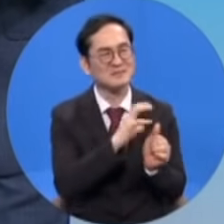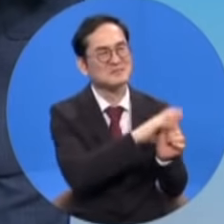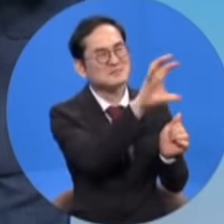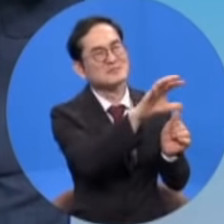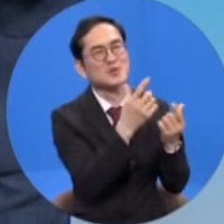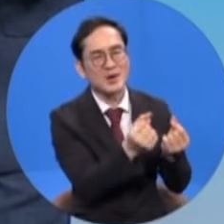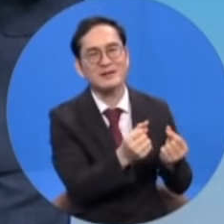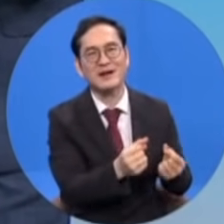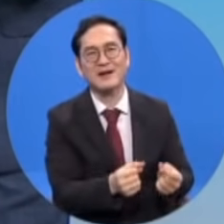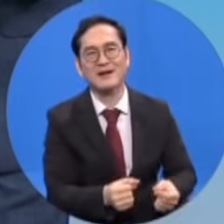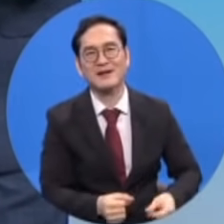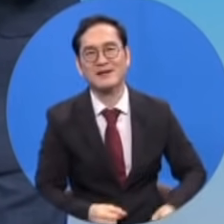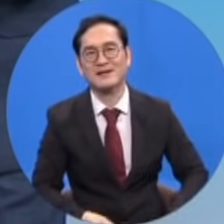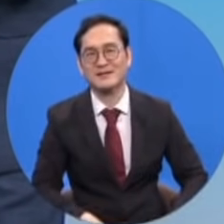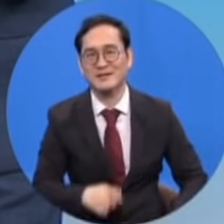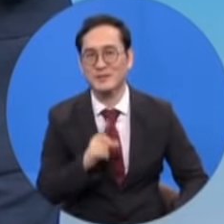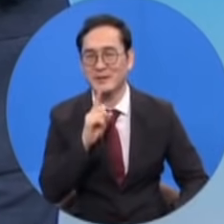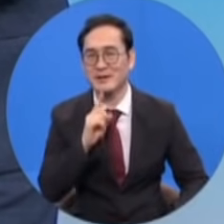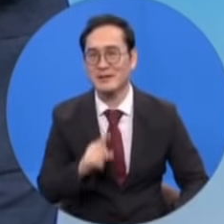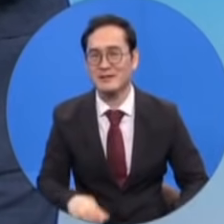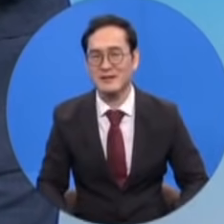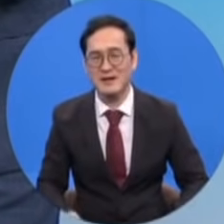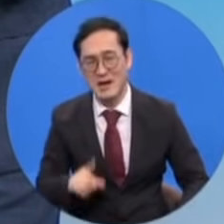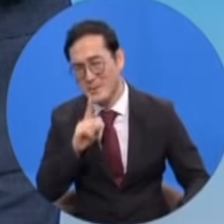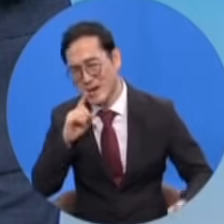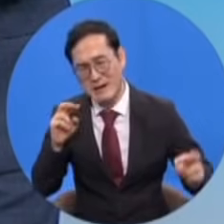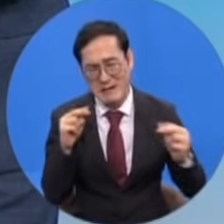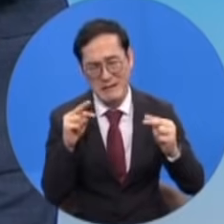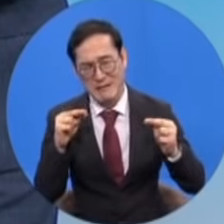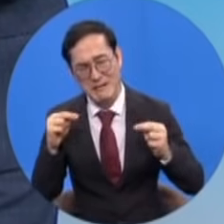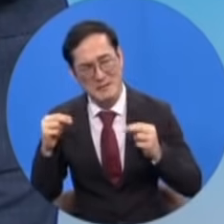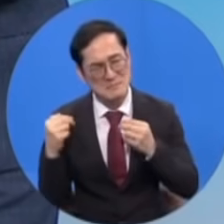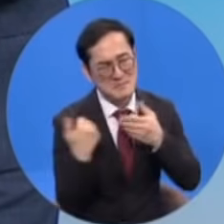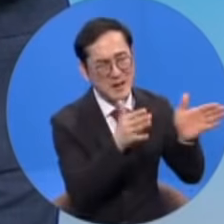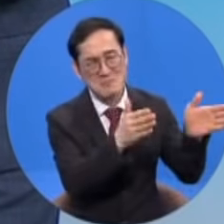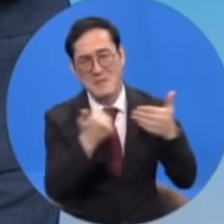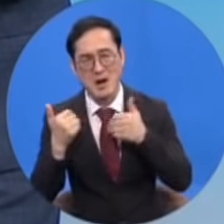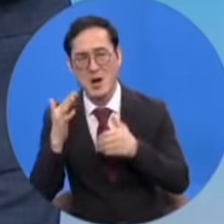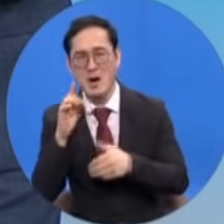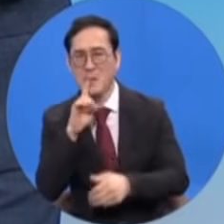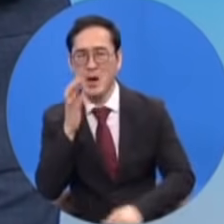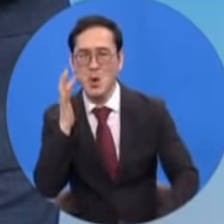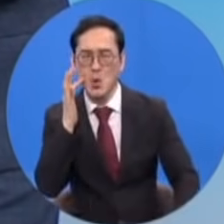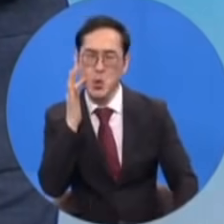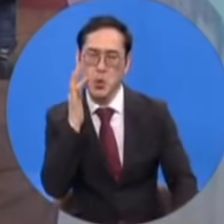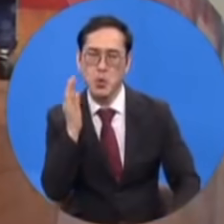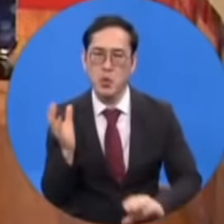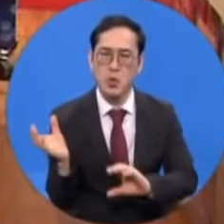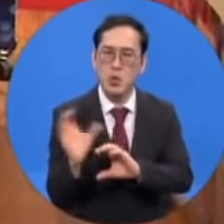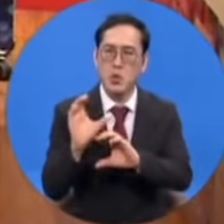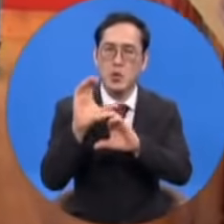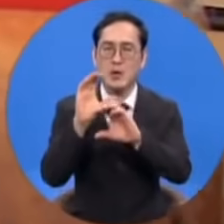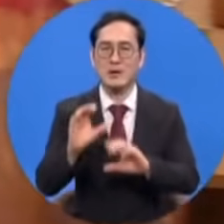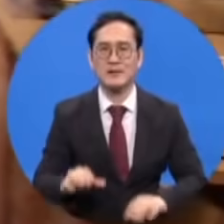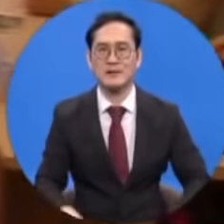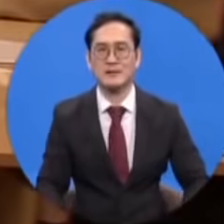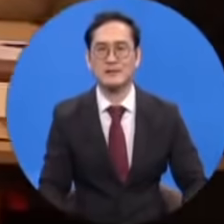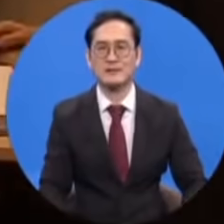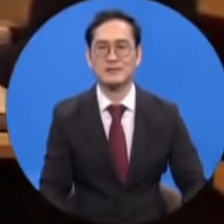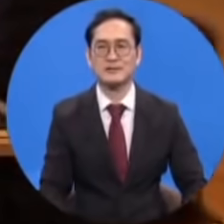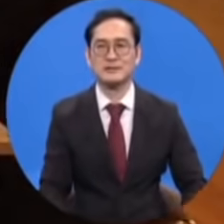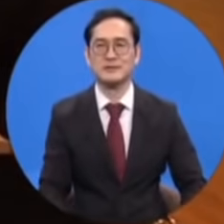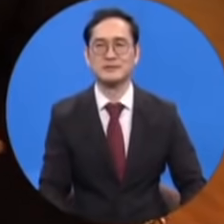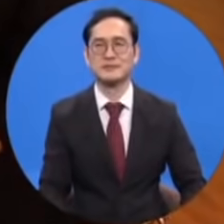전제 굉장히 수위가 높아지고 있네요 되니까 아무래도 이제 그 두 양측이 대결하는 부분이